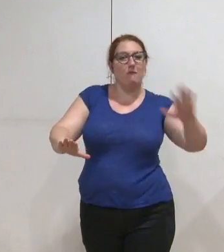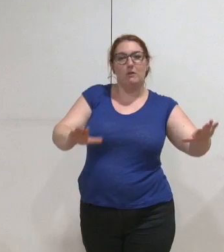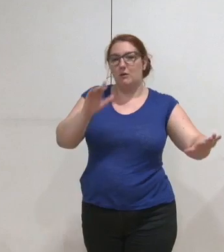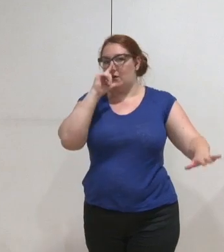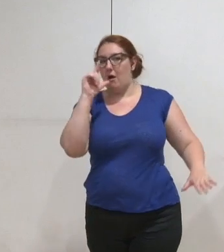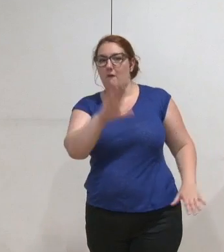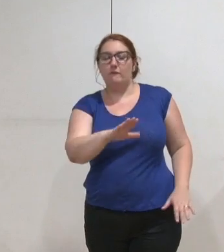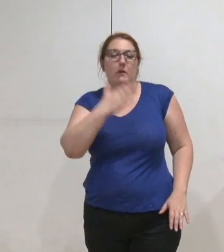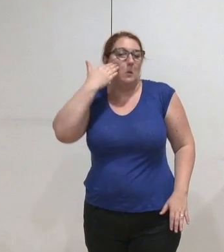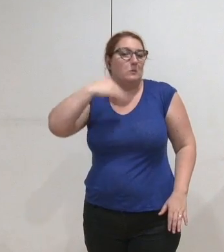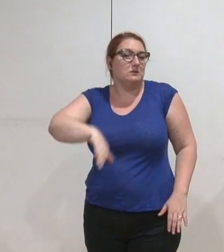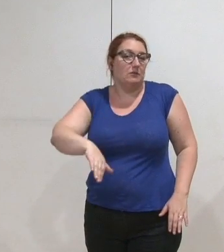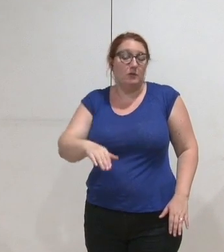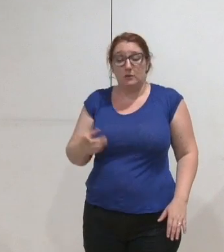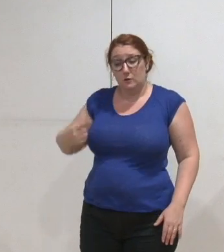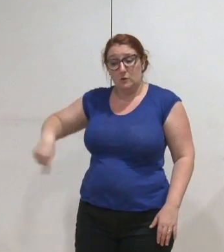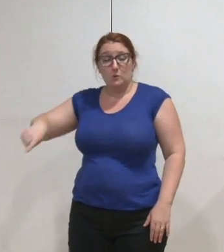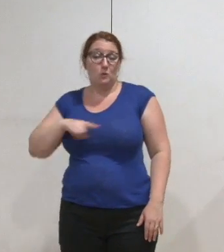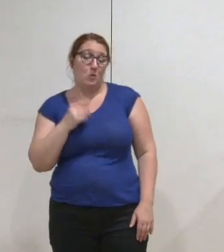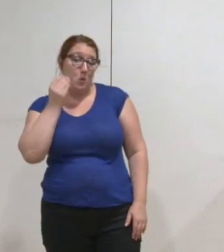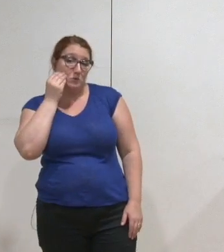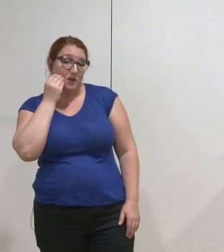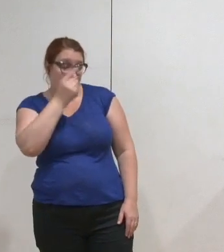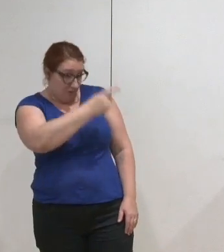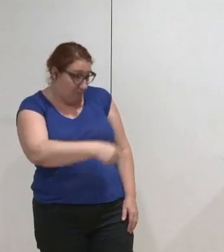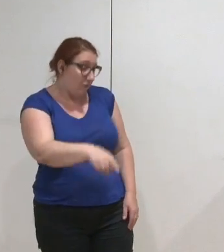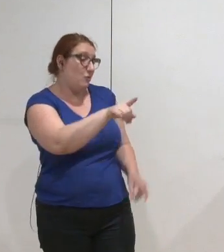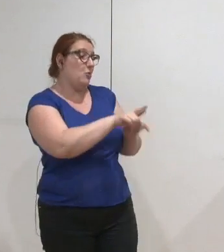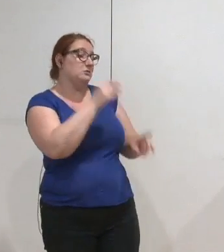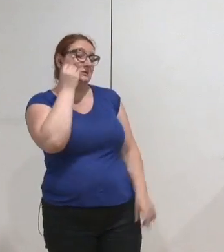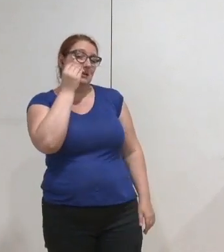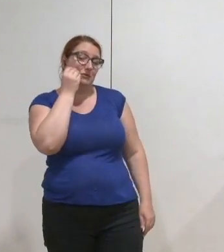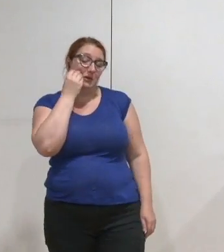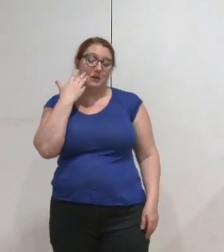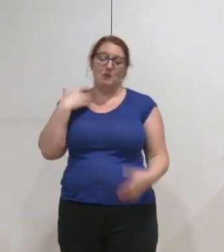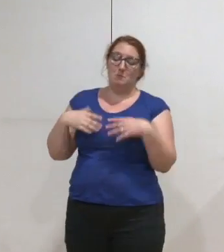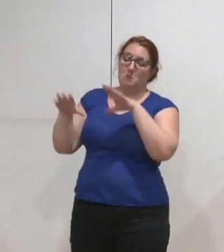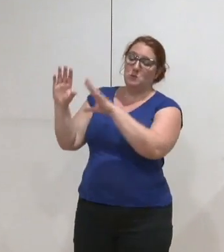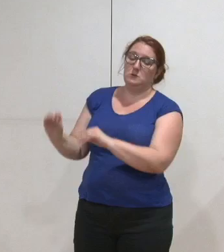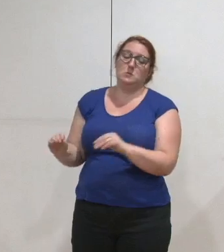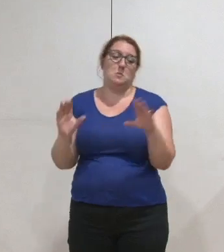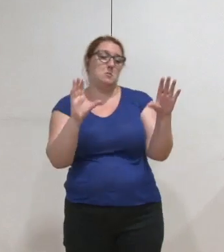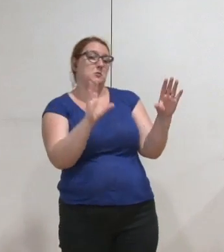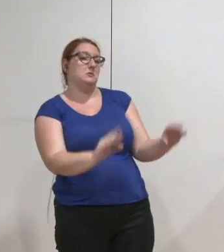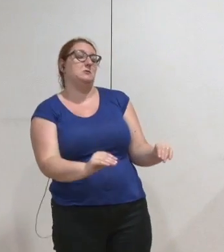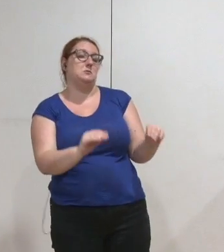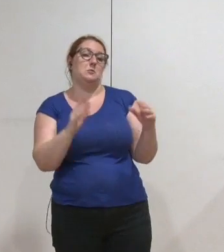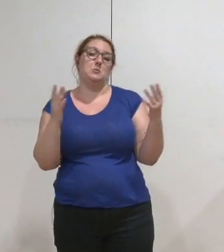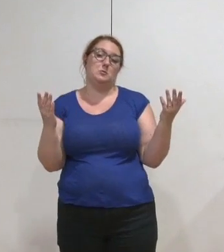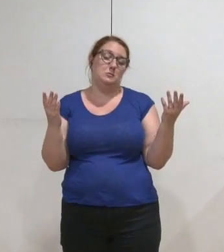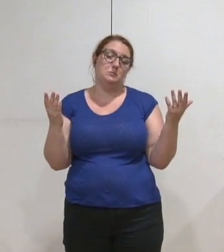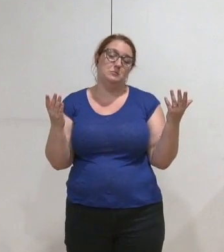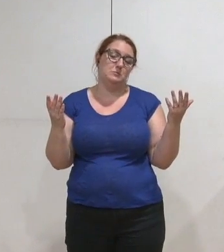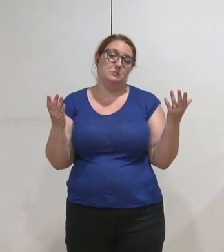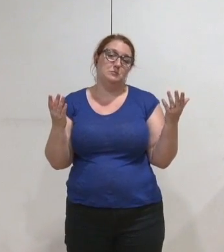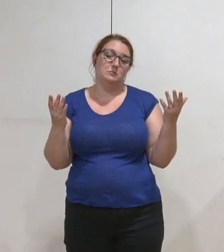saviez que nos positions les vôtres sont été